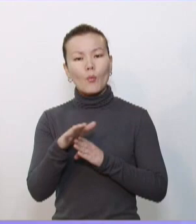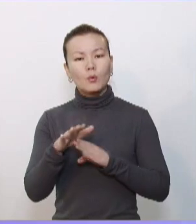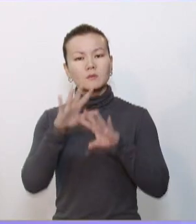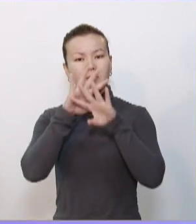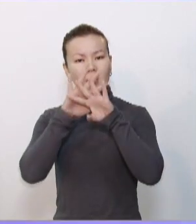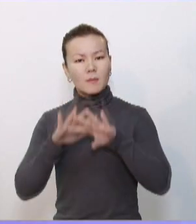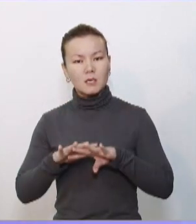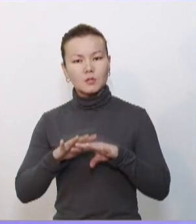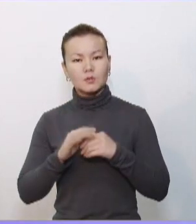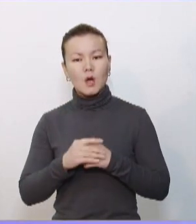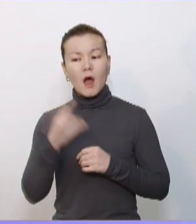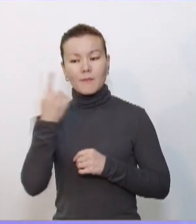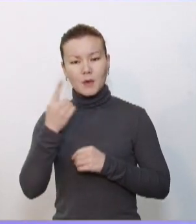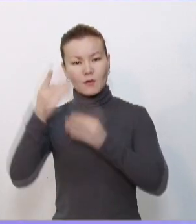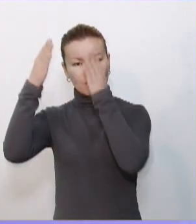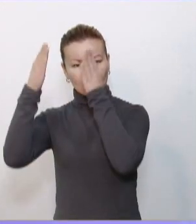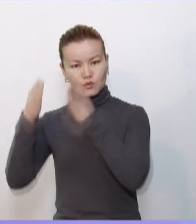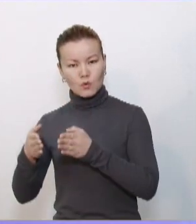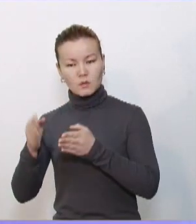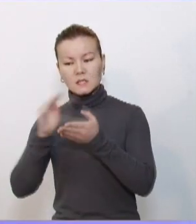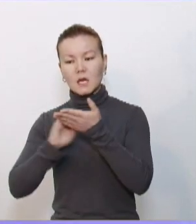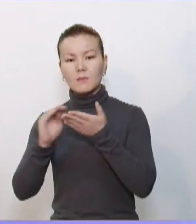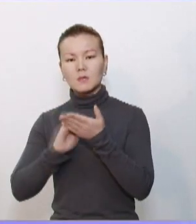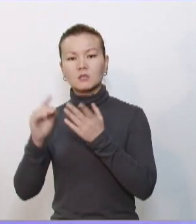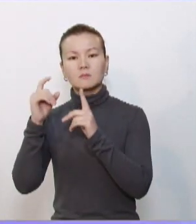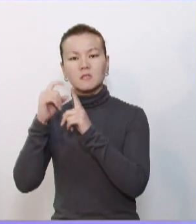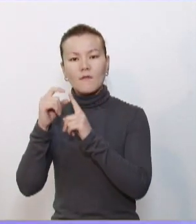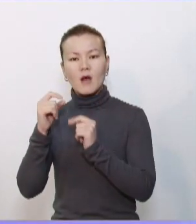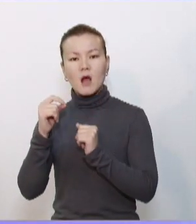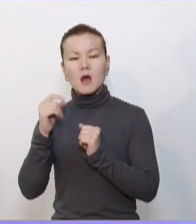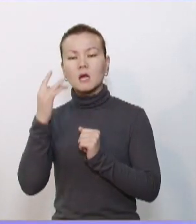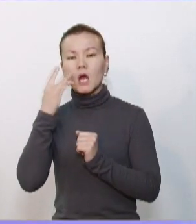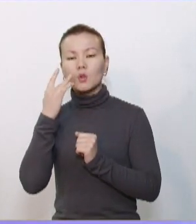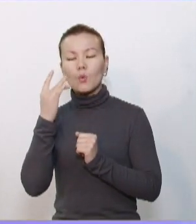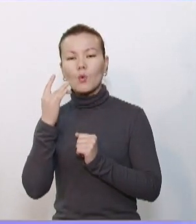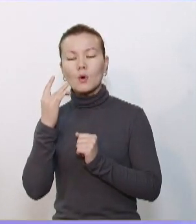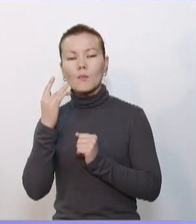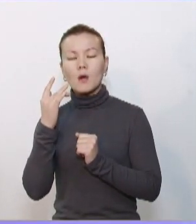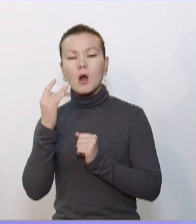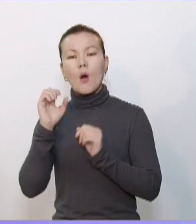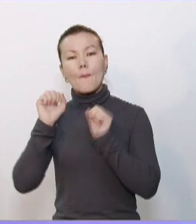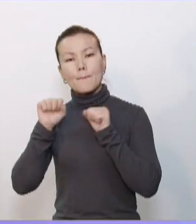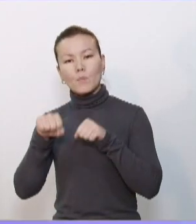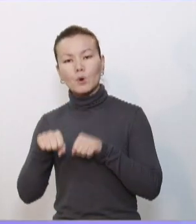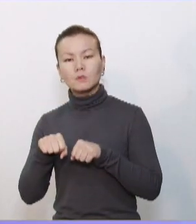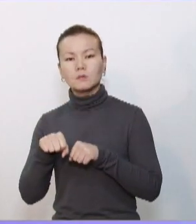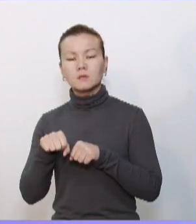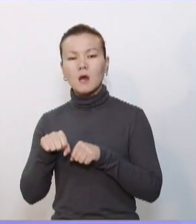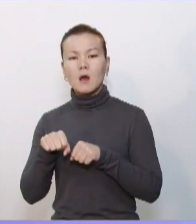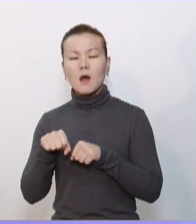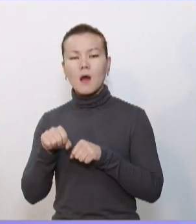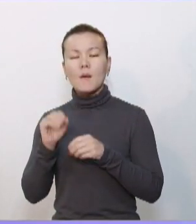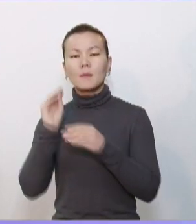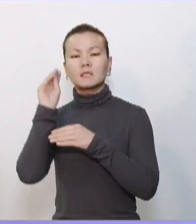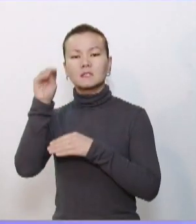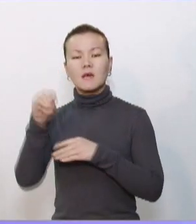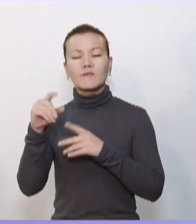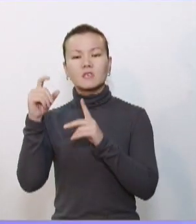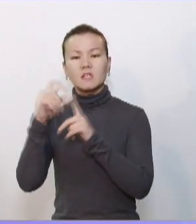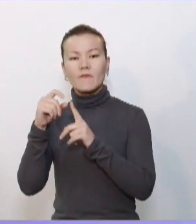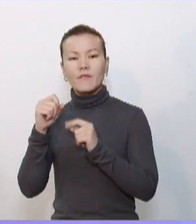таблицу. В первый столбик запишем слова, которым можно подставить